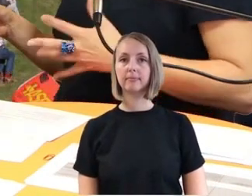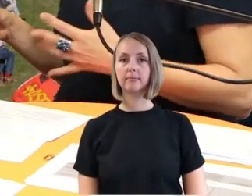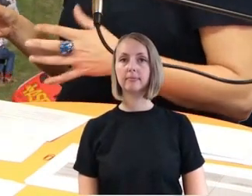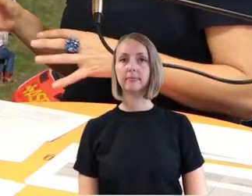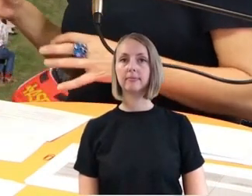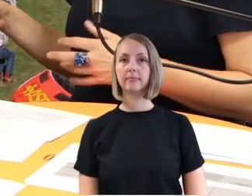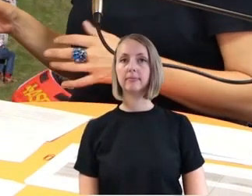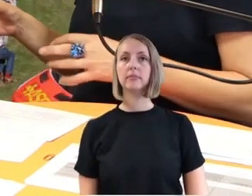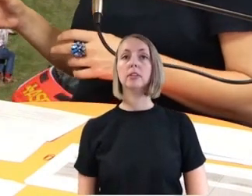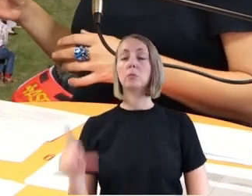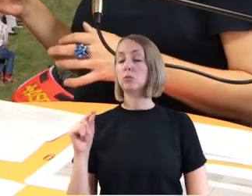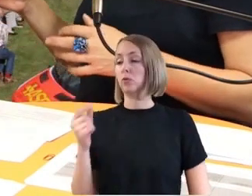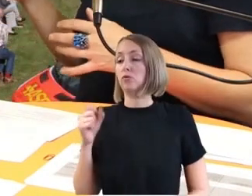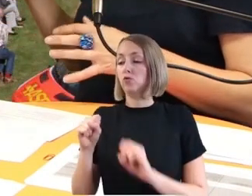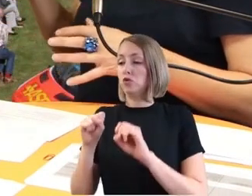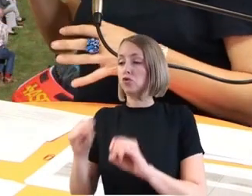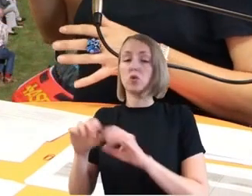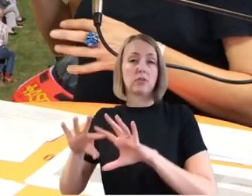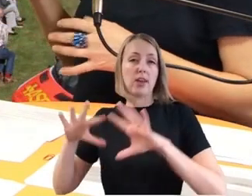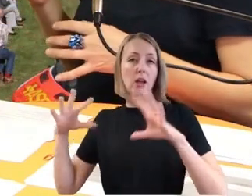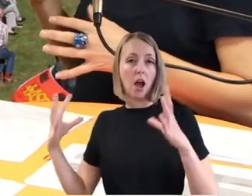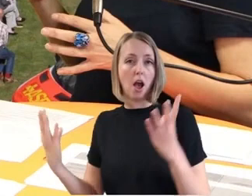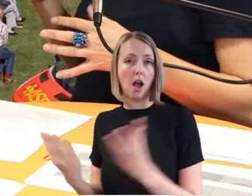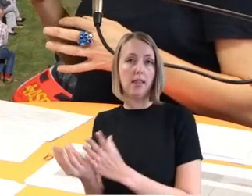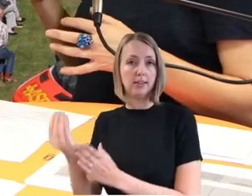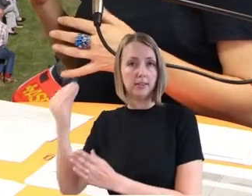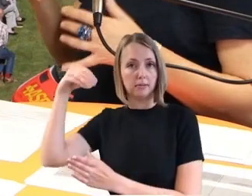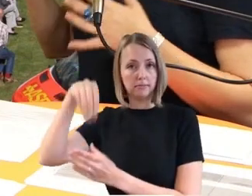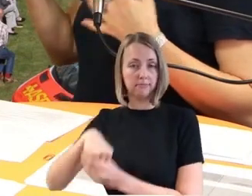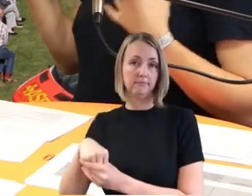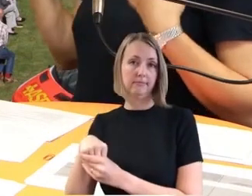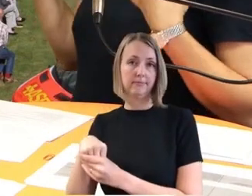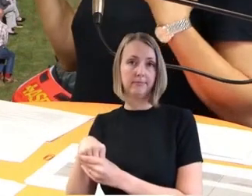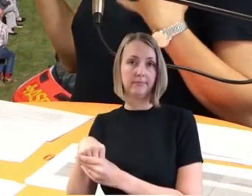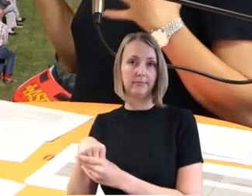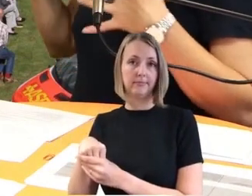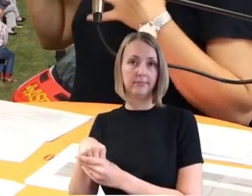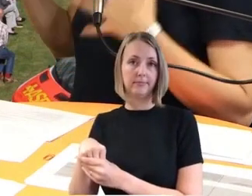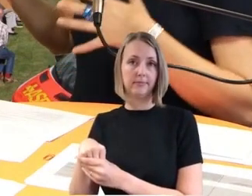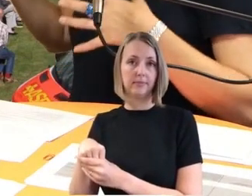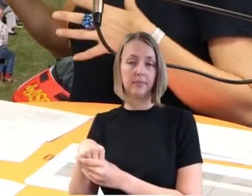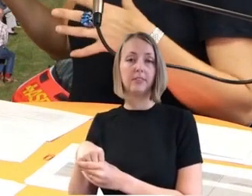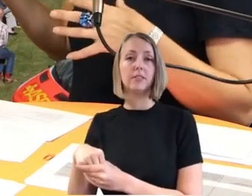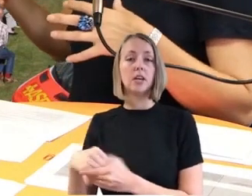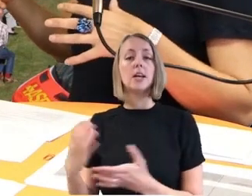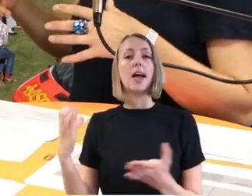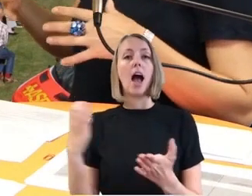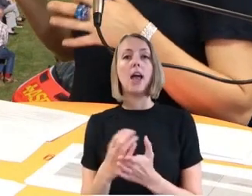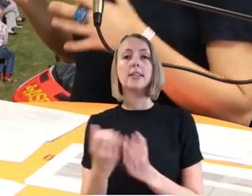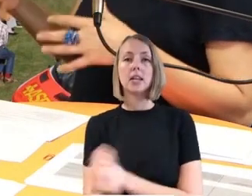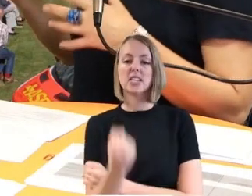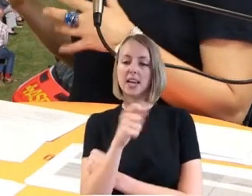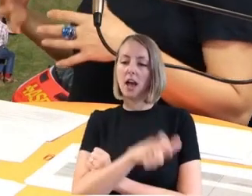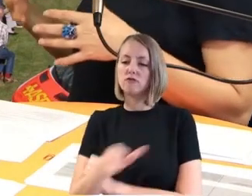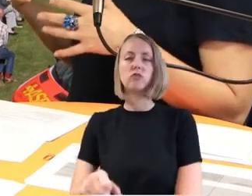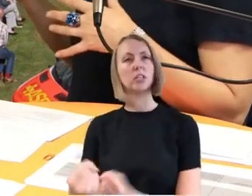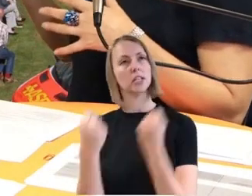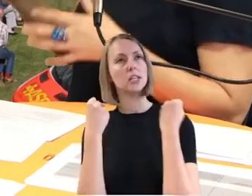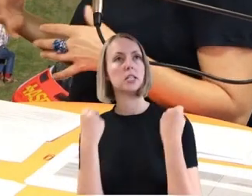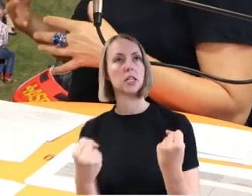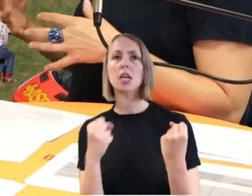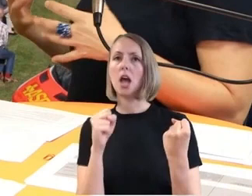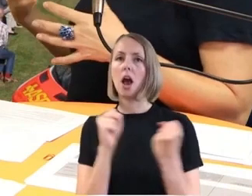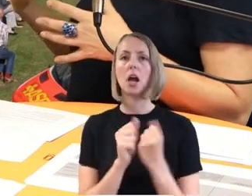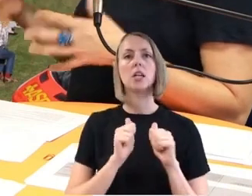umfassender schutz der im grunde genommen dahinter steht damit die einsatzkräfte eigentlich sicher in solchen